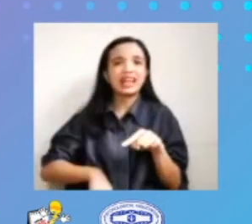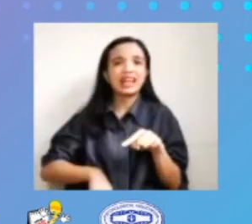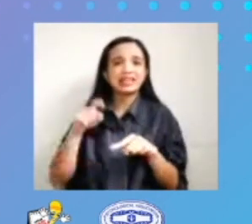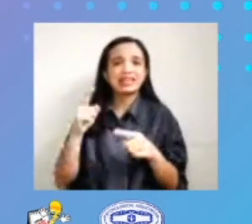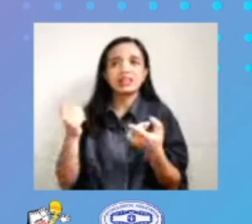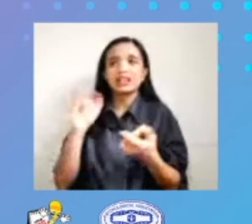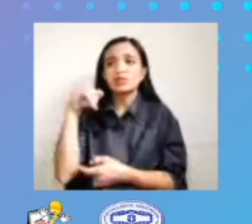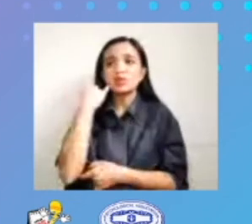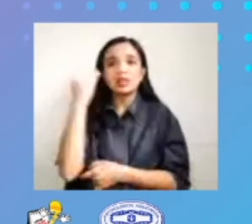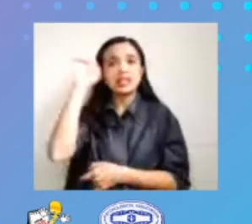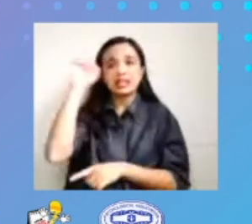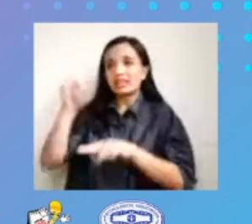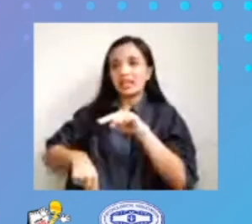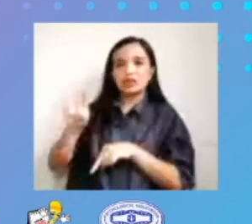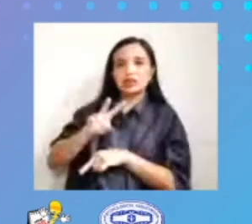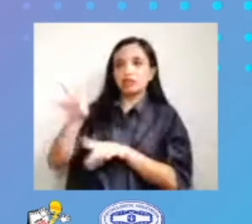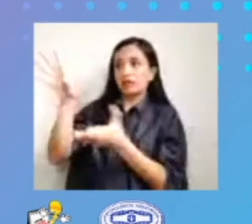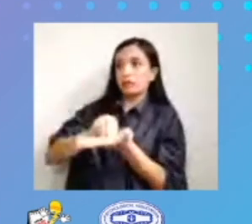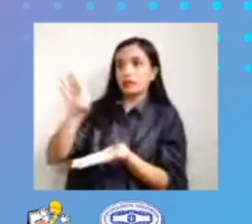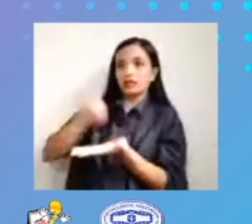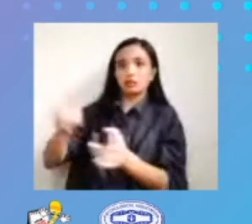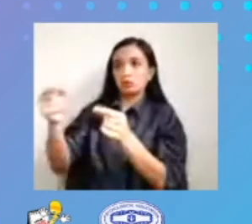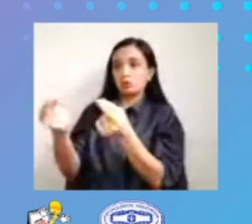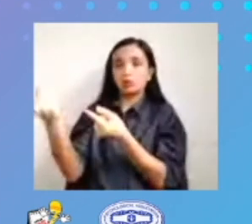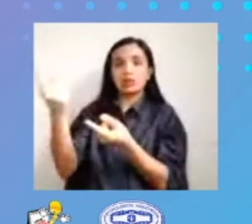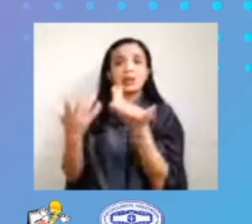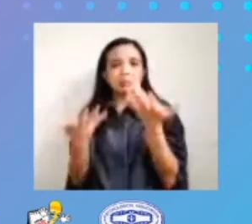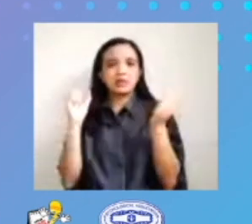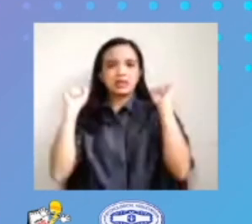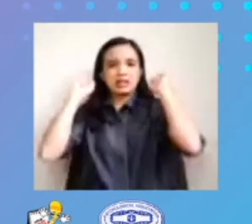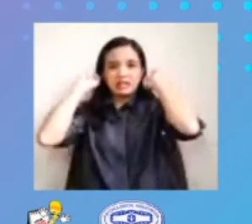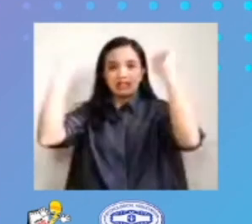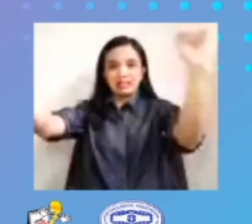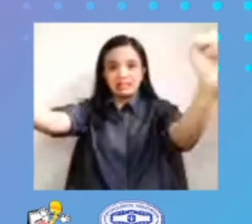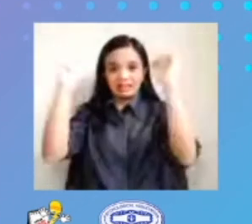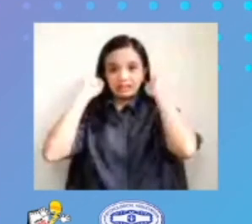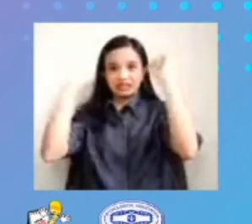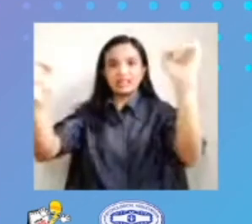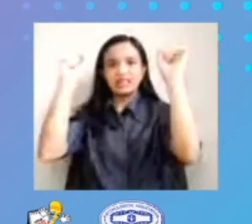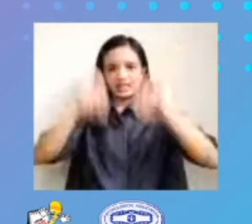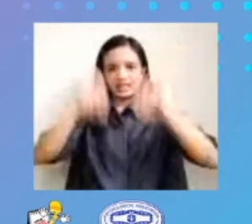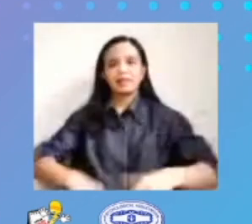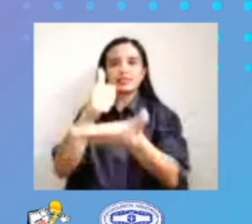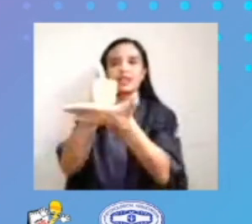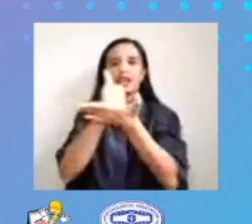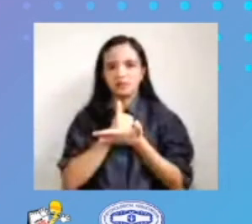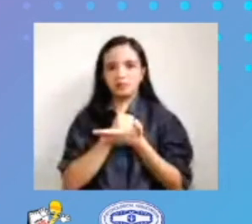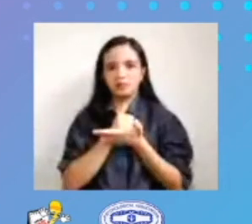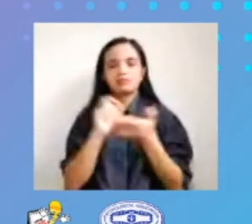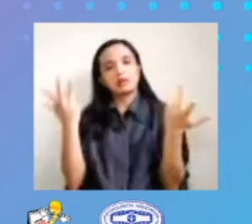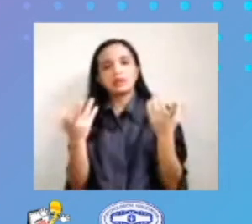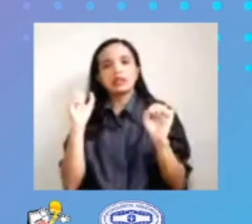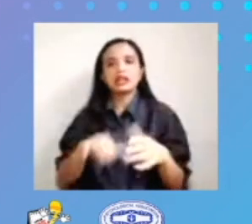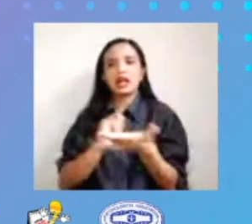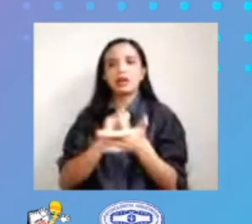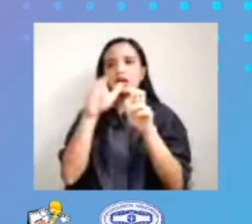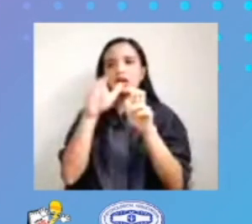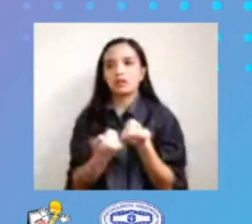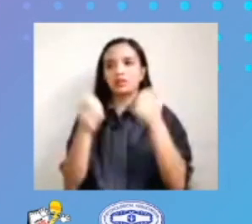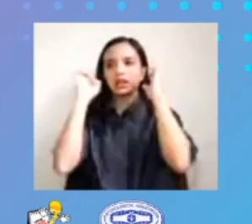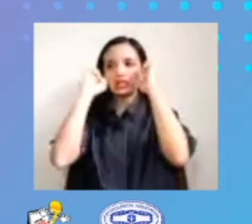So happy ako na to kanina, no? Sa ating first question. Ito, will exercise uplift depressive thoughts?